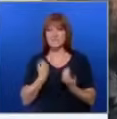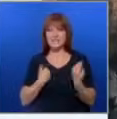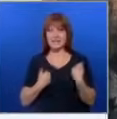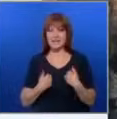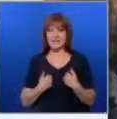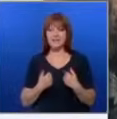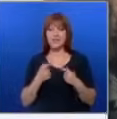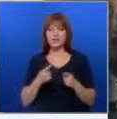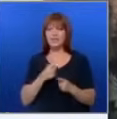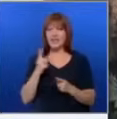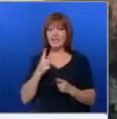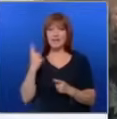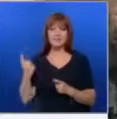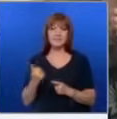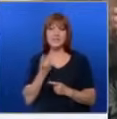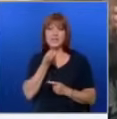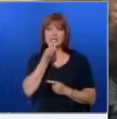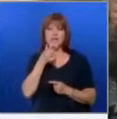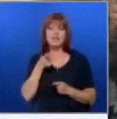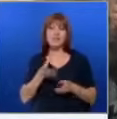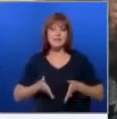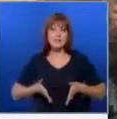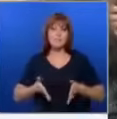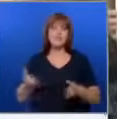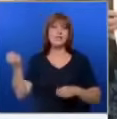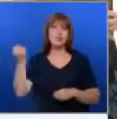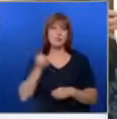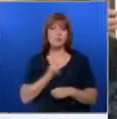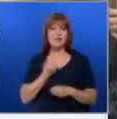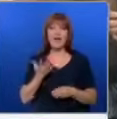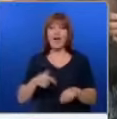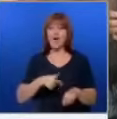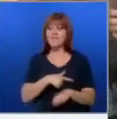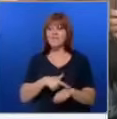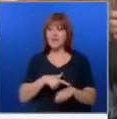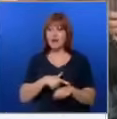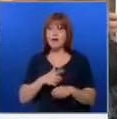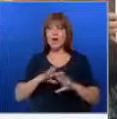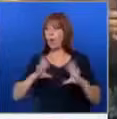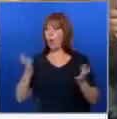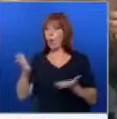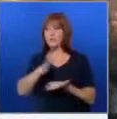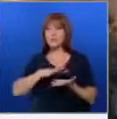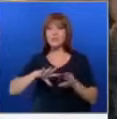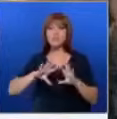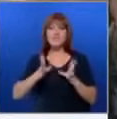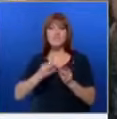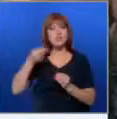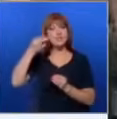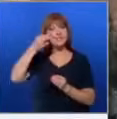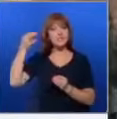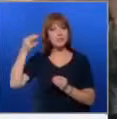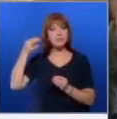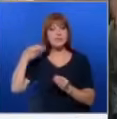са инциденти, това са пътни убийства. И е време цялото общество и абсолютно всички институции да